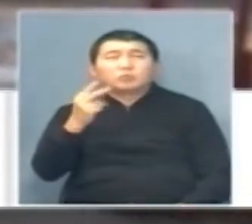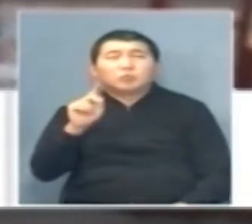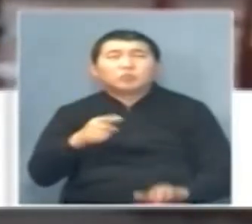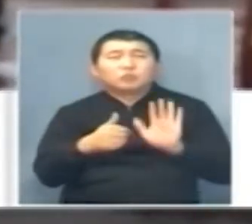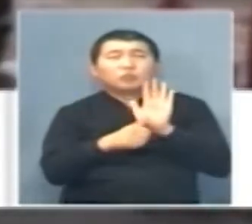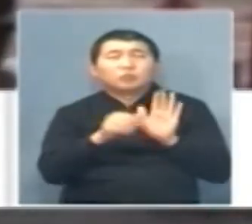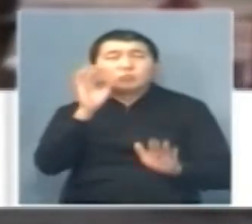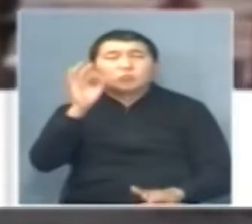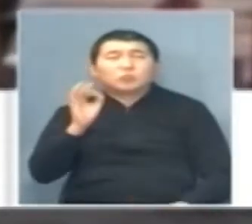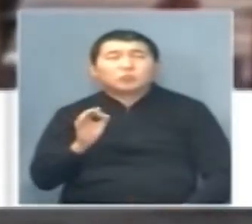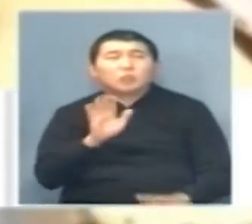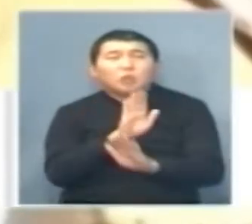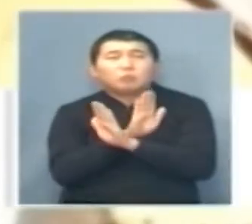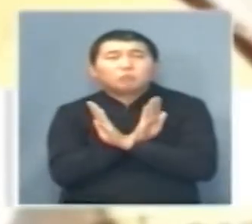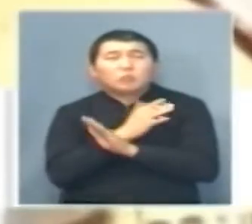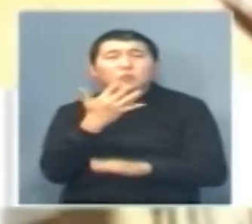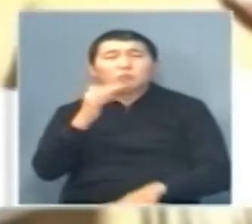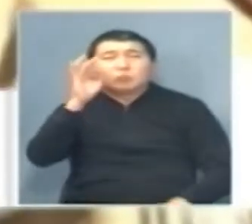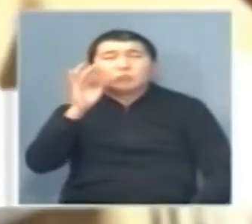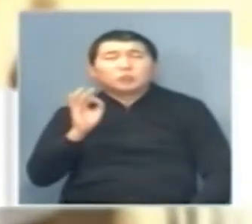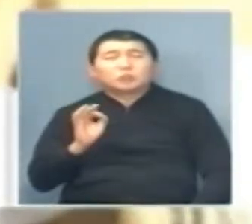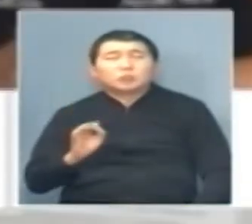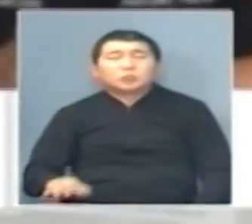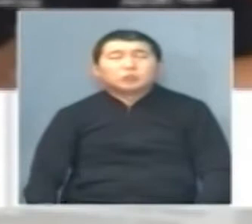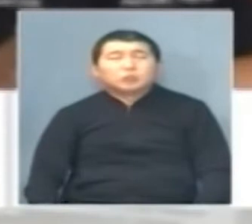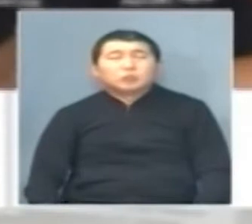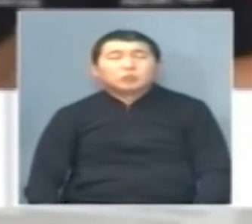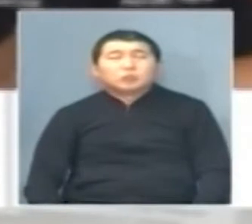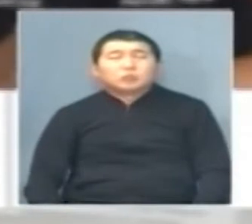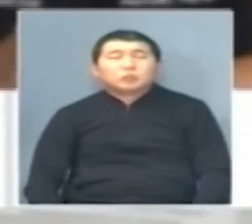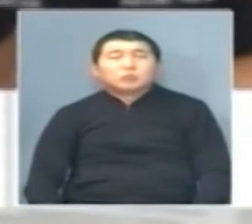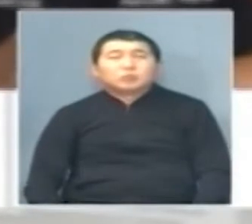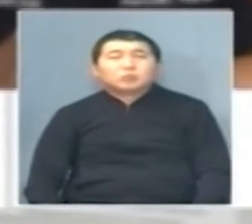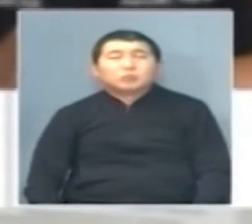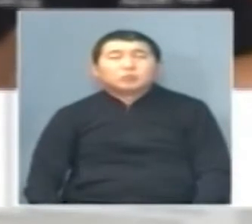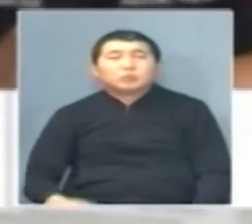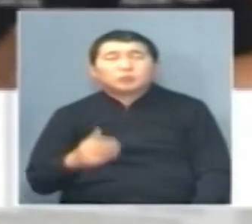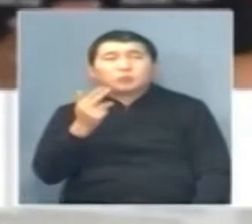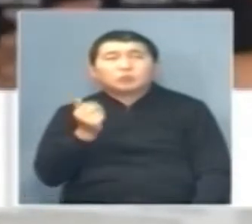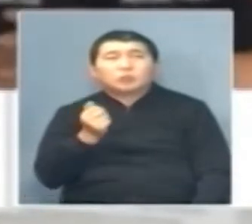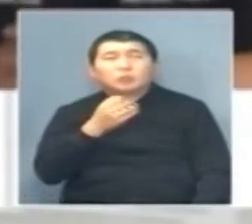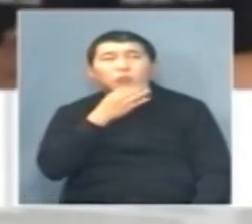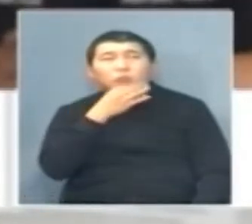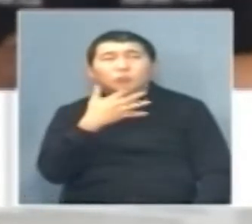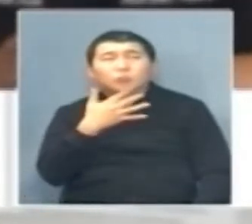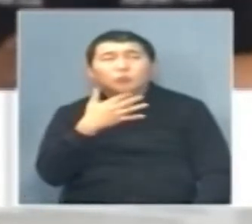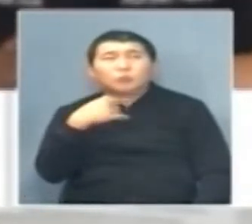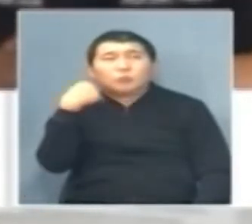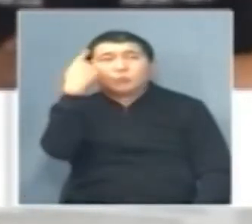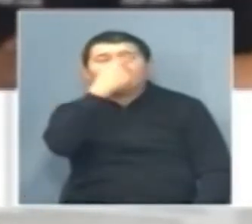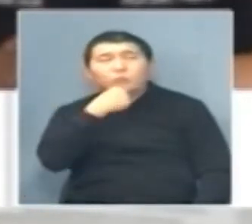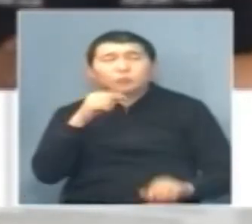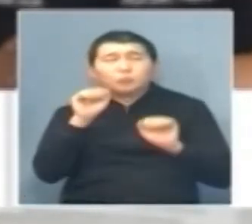32,6%, а количество погибших на 5%. Да, конечно, любое лицо может по месту жительства обратиться в